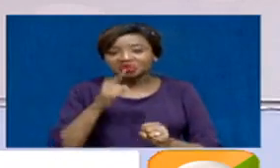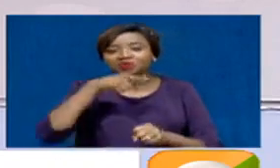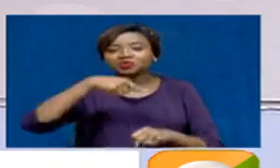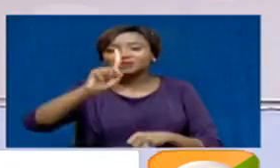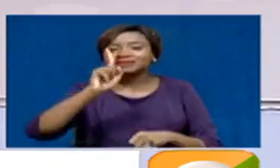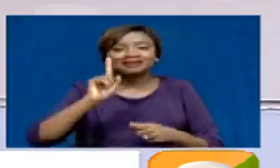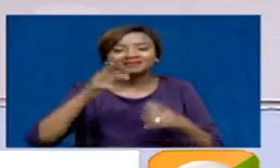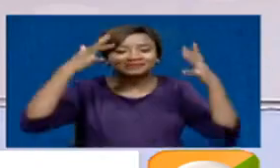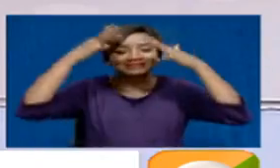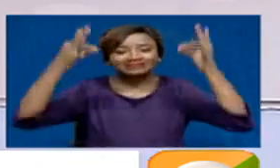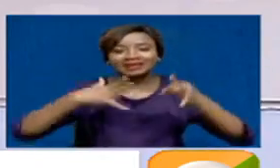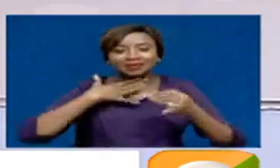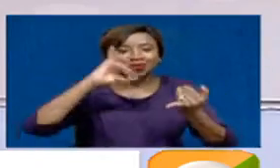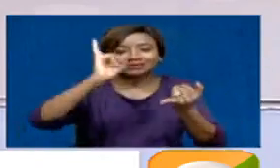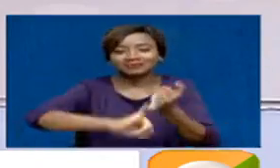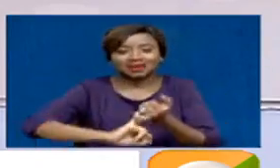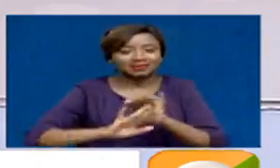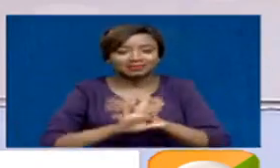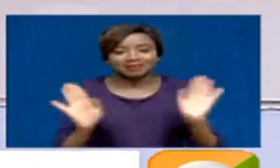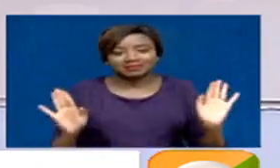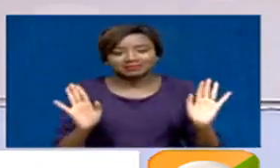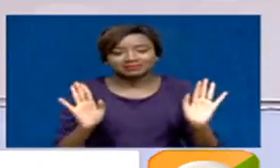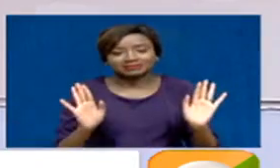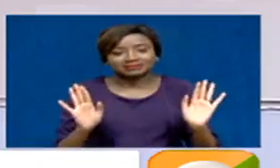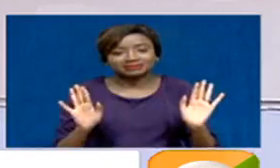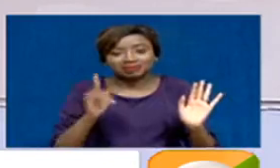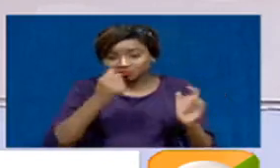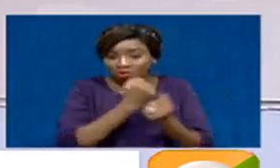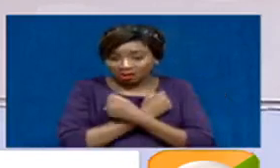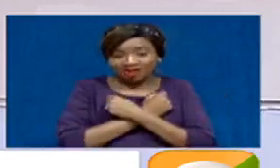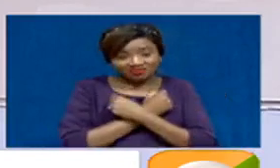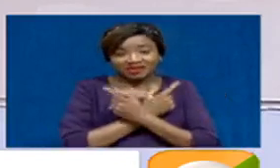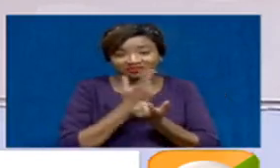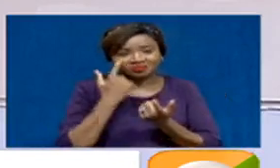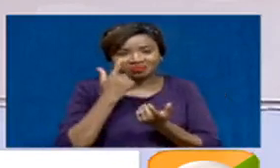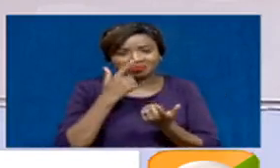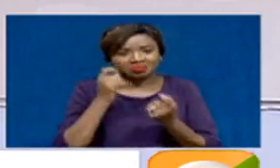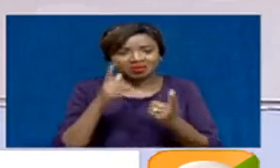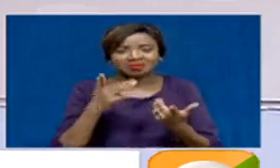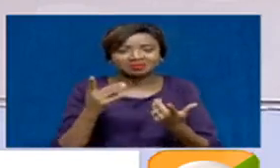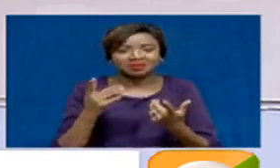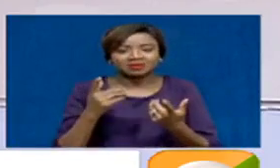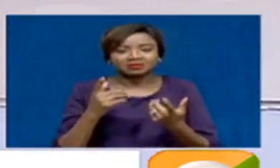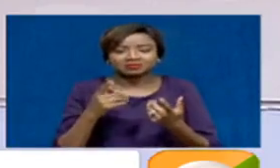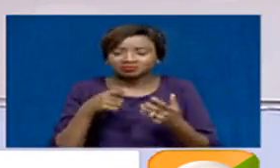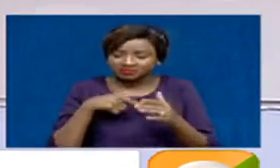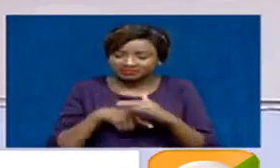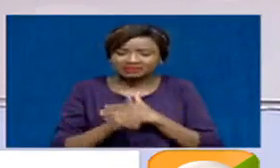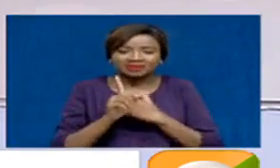kujidunga huambiwi pole. Wapo wanaopenda wazima wazima. Akaingiza kuanzia kichwa, mabega hadi